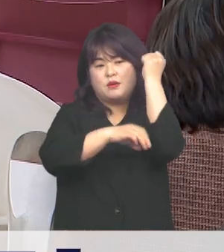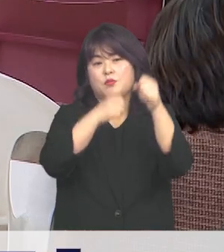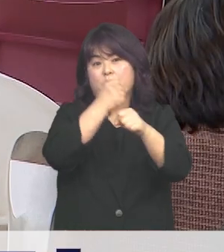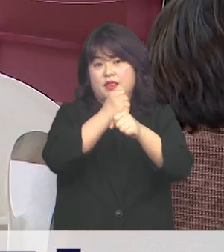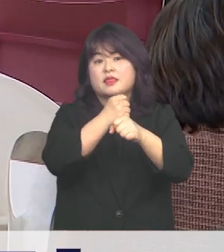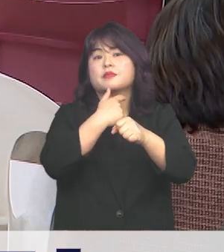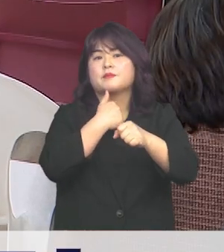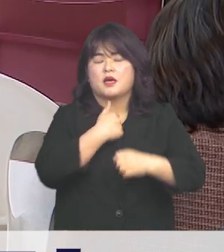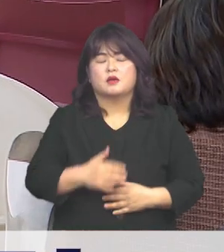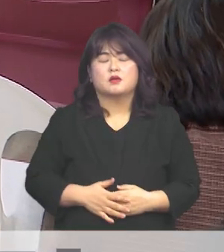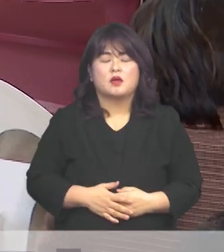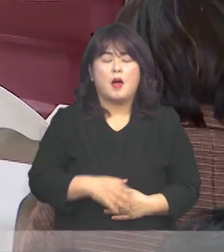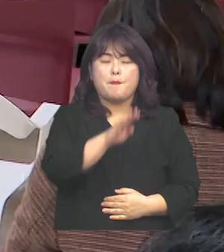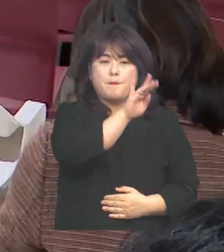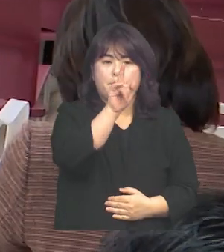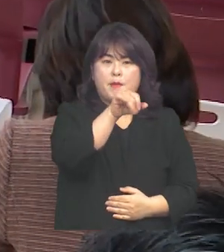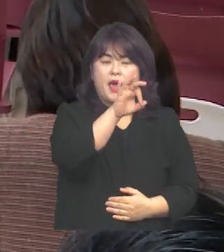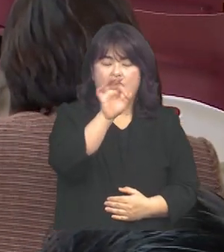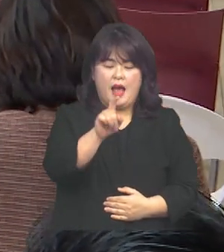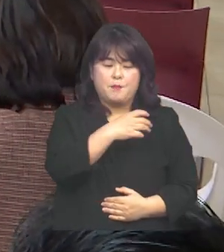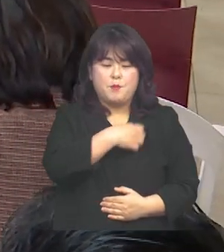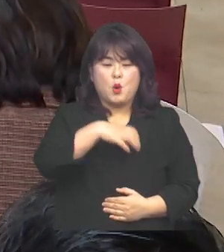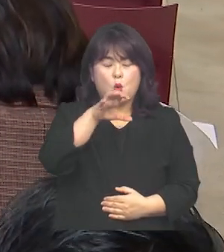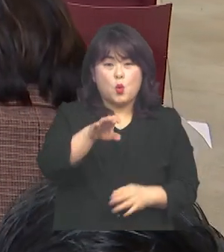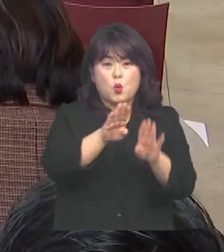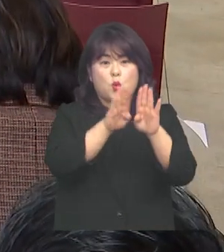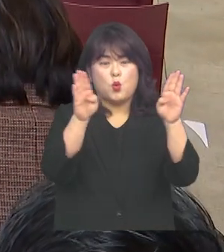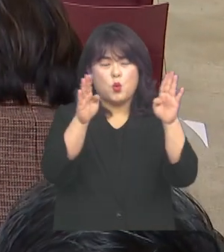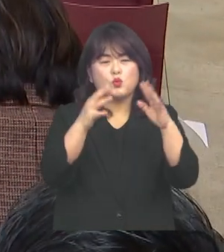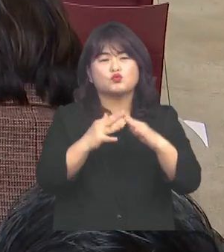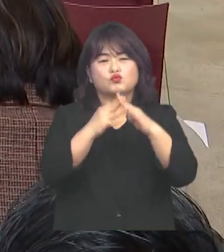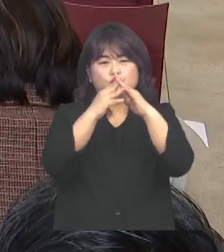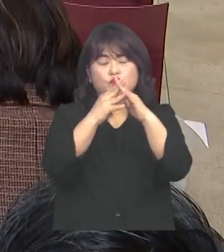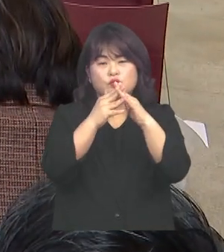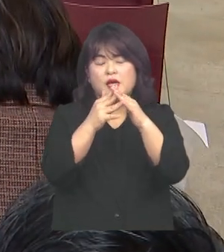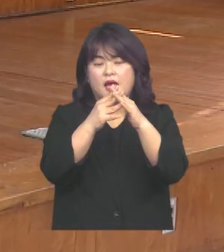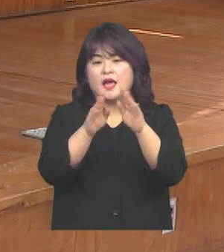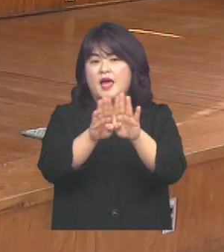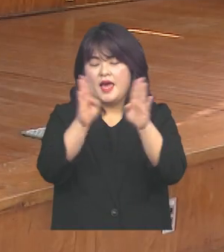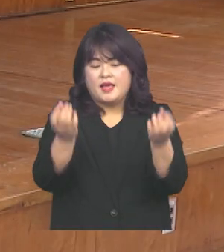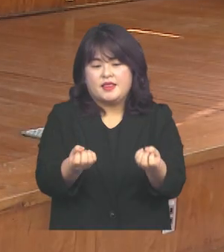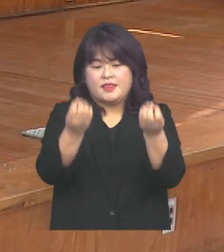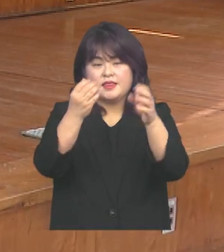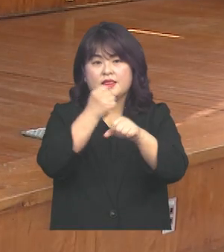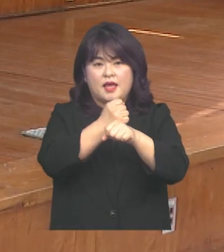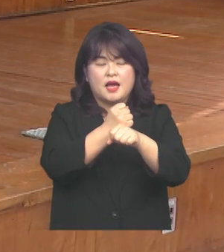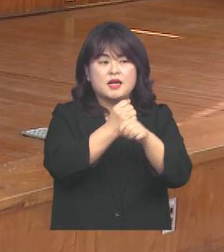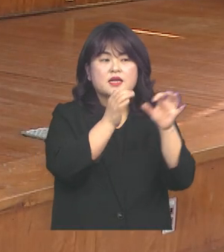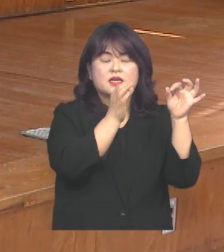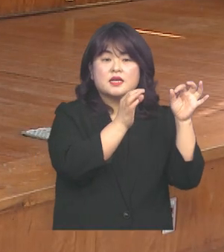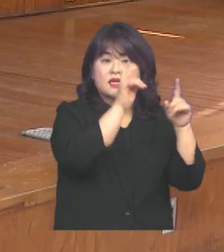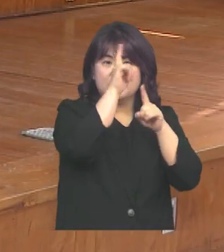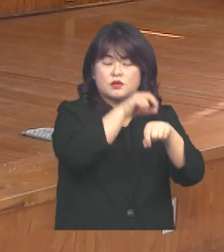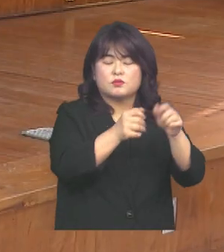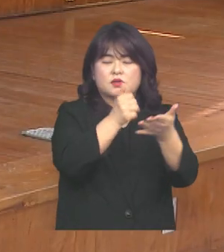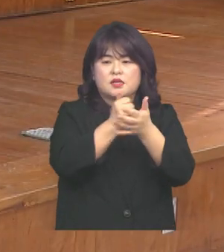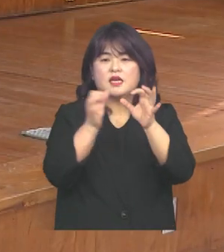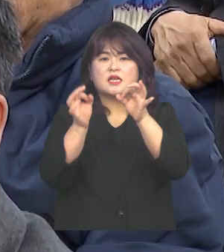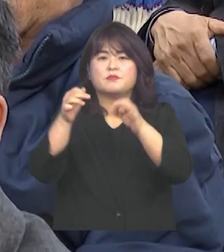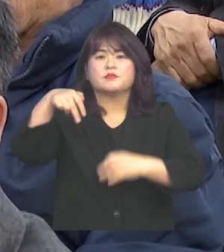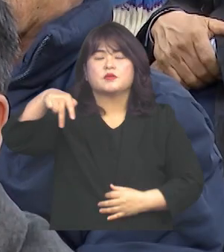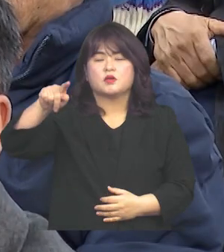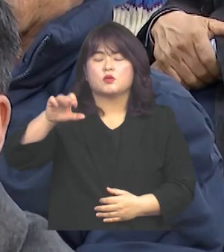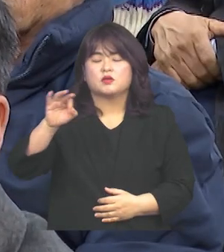11일 백안면 행정복지센터에서 열린 원산 백암 도시가스 공급 사업 준공식에는 이상일 시장, 김정태 주식회사